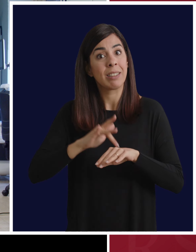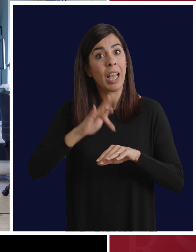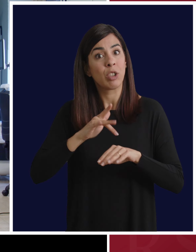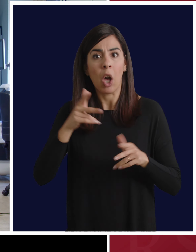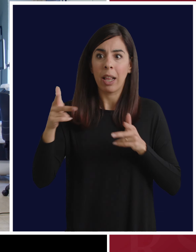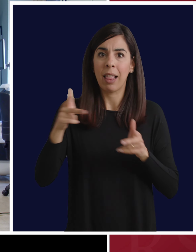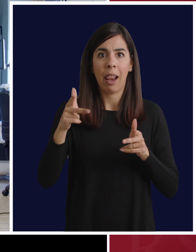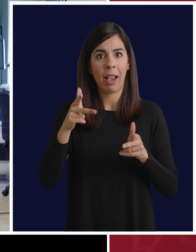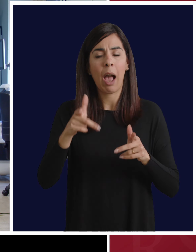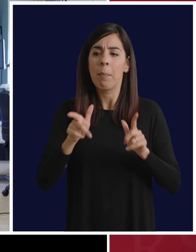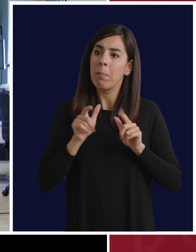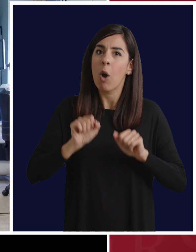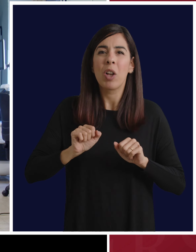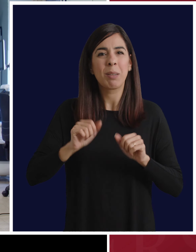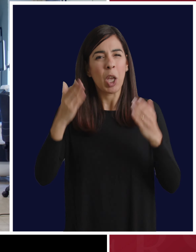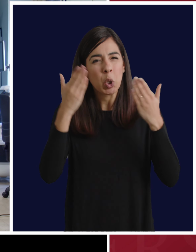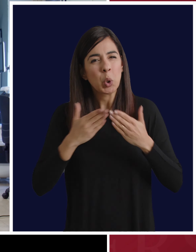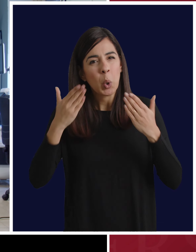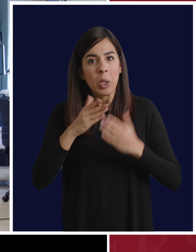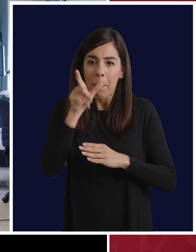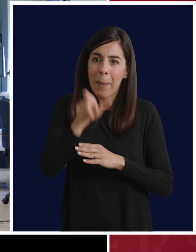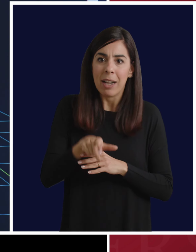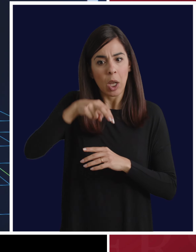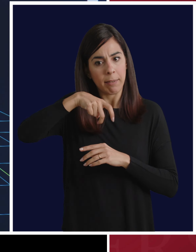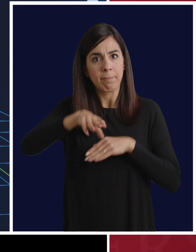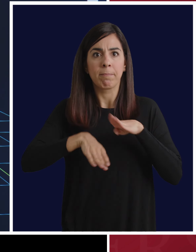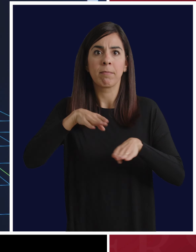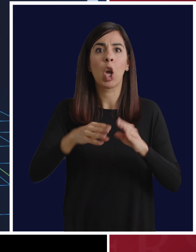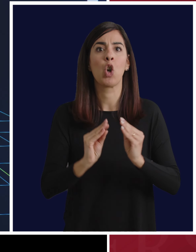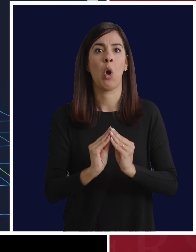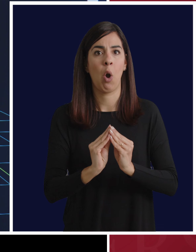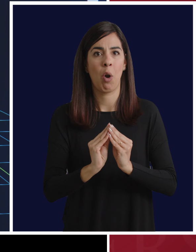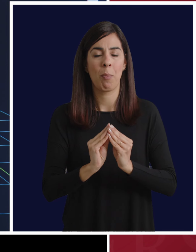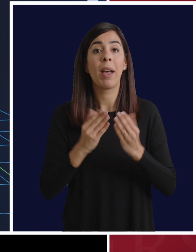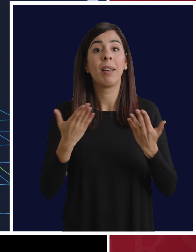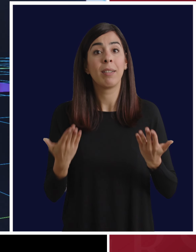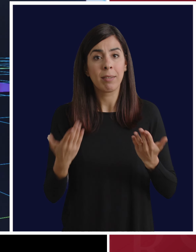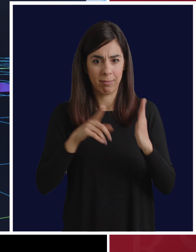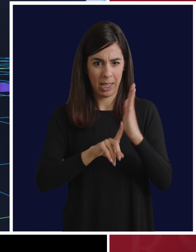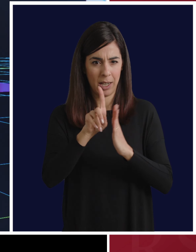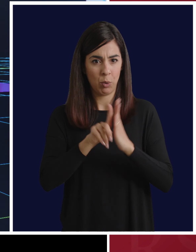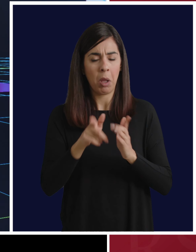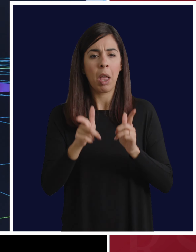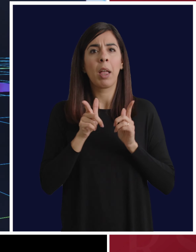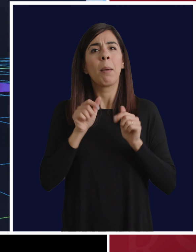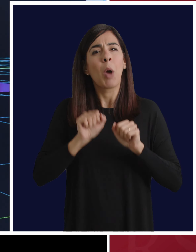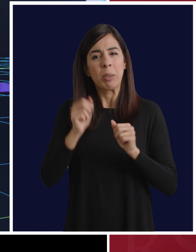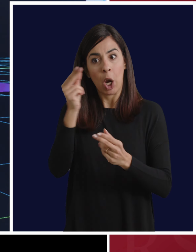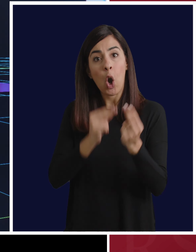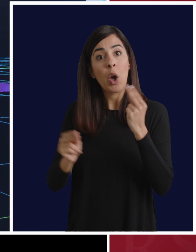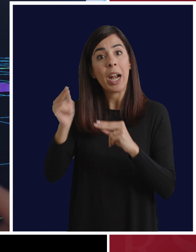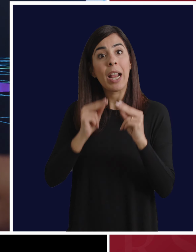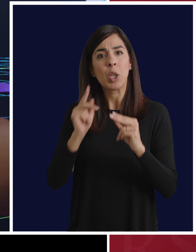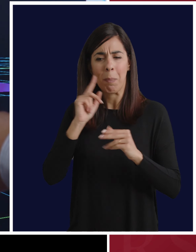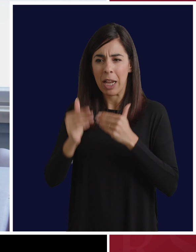telecamere di studiare il cammino del paziente e quindi di conseguenza poterlo poi correggere o